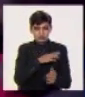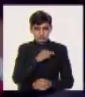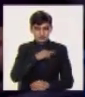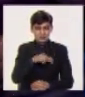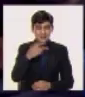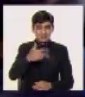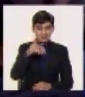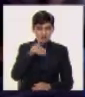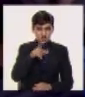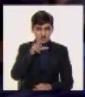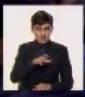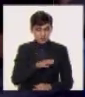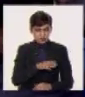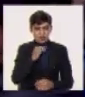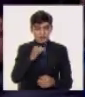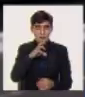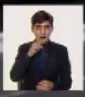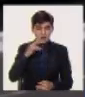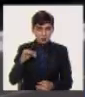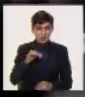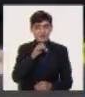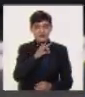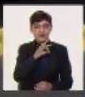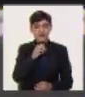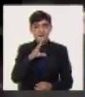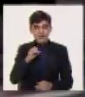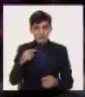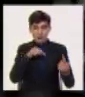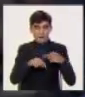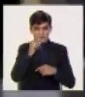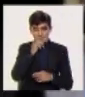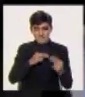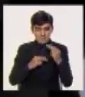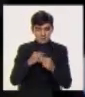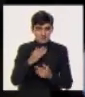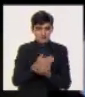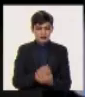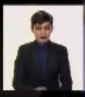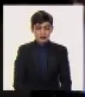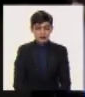жизни 30 тысяч человек. Баку и Ереван обвиняют друг друга в эскалации конфликта.